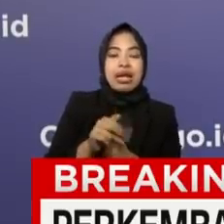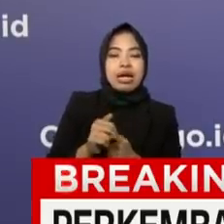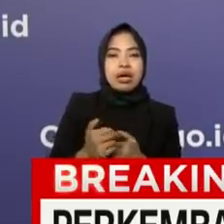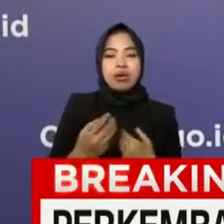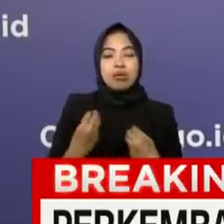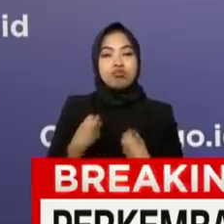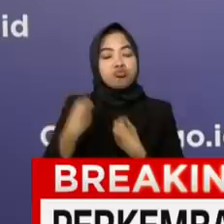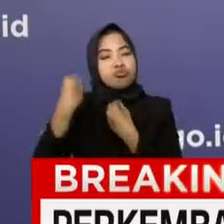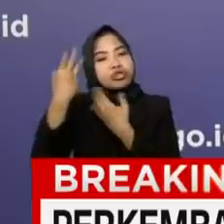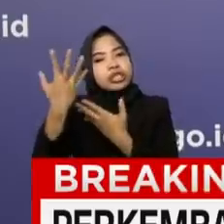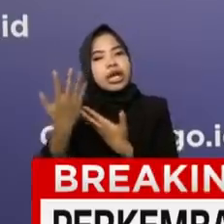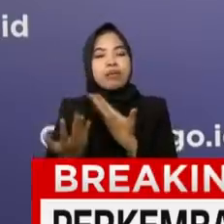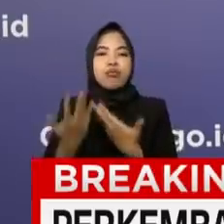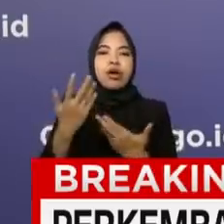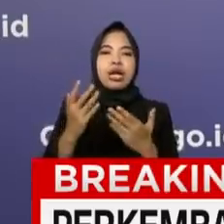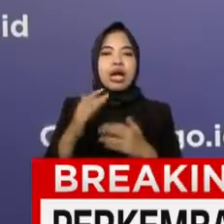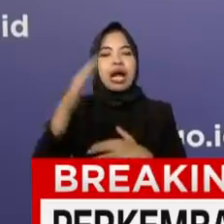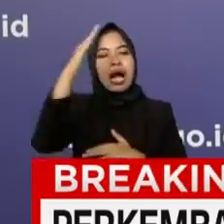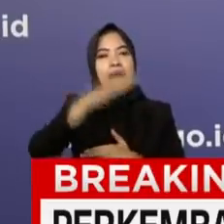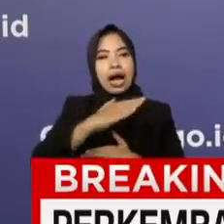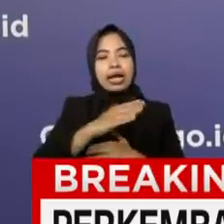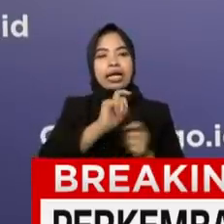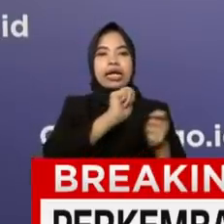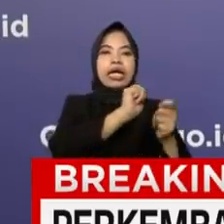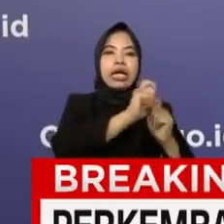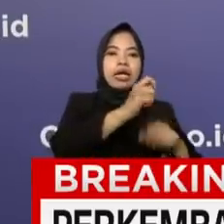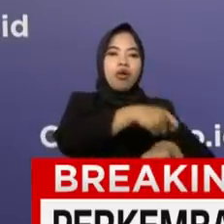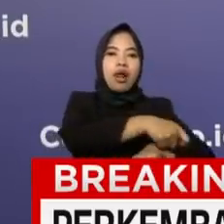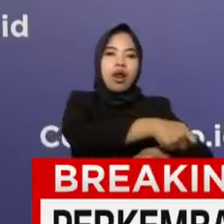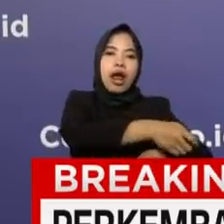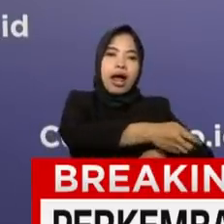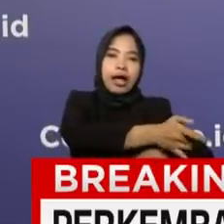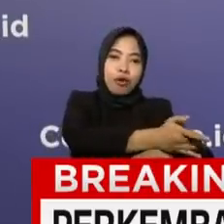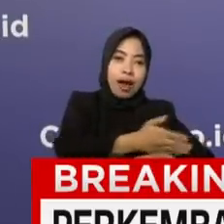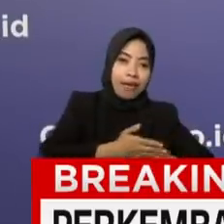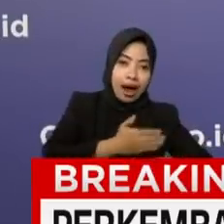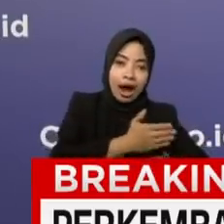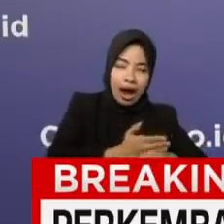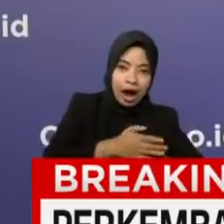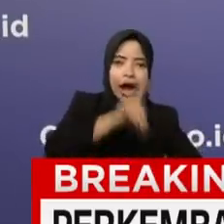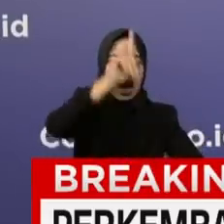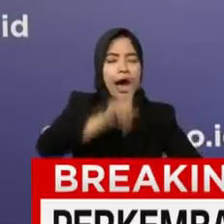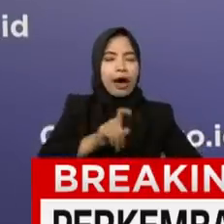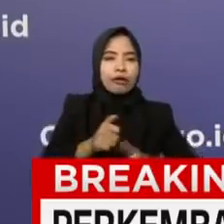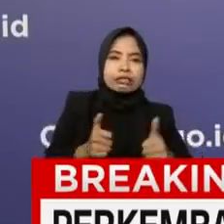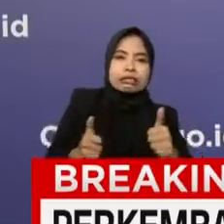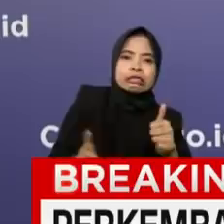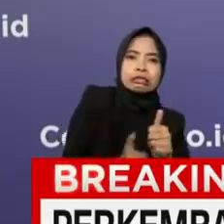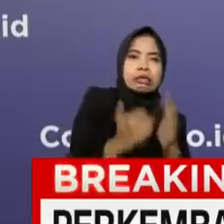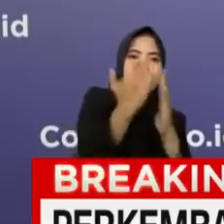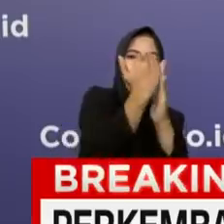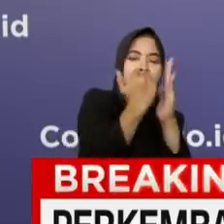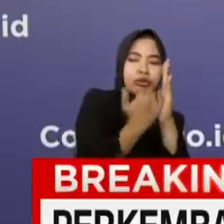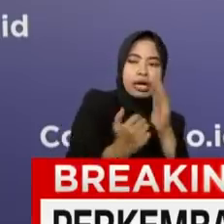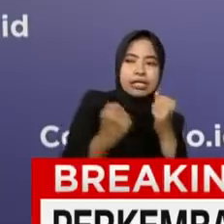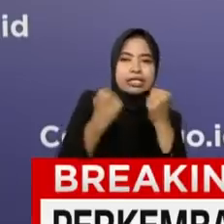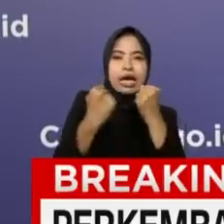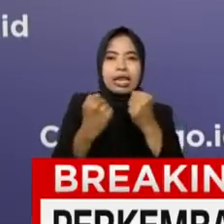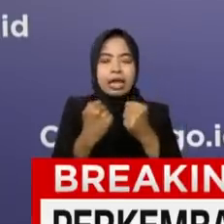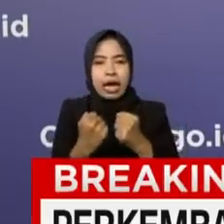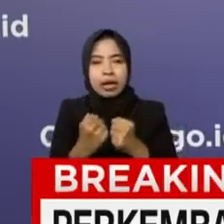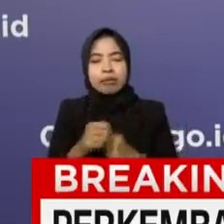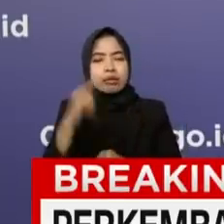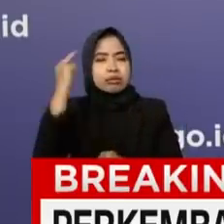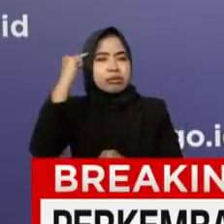muslim pasti akan melaksanakan Hari Raya Iduladha Oleh karena itu patuhi protokol Kesehatan tidak